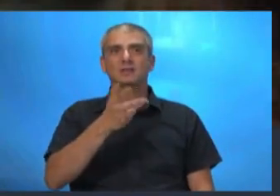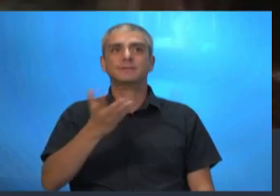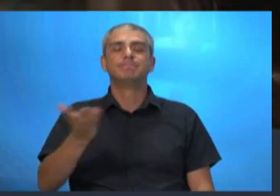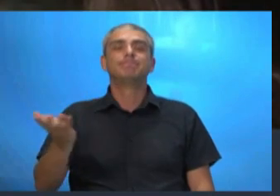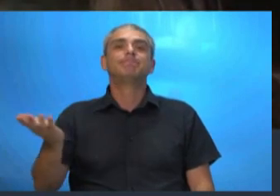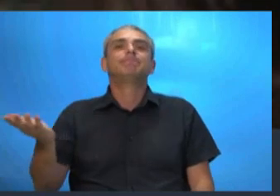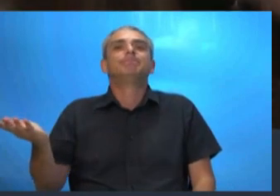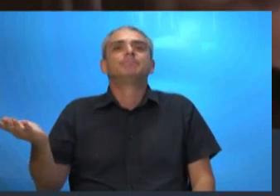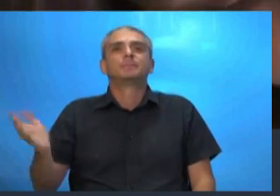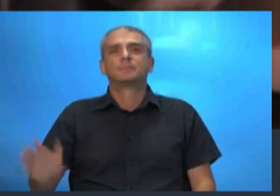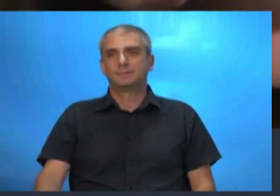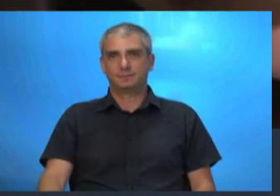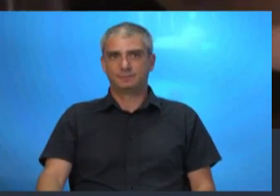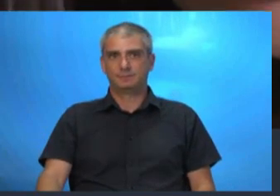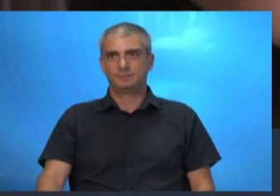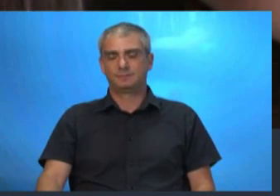וכאילו,